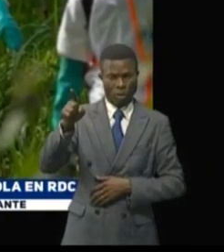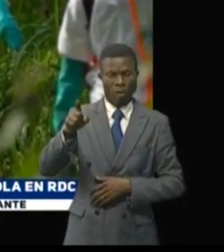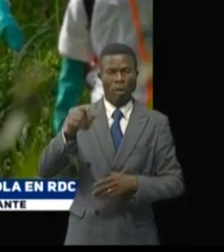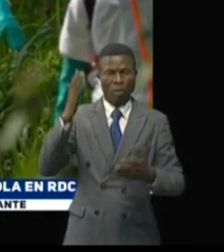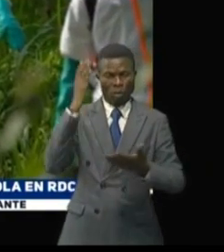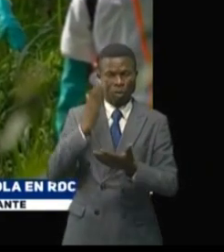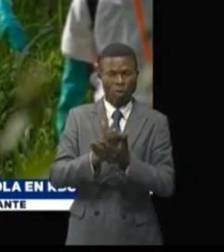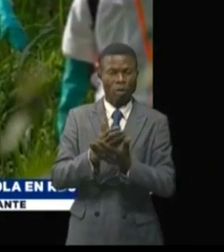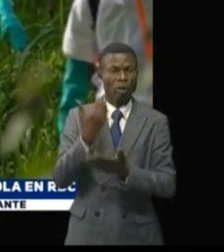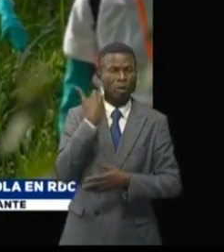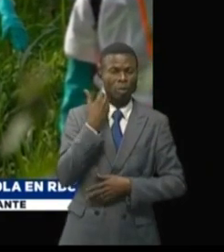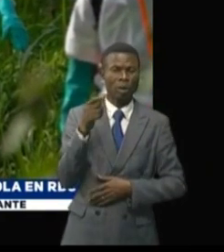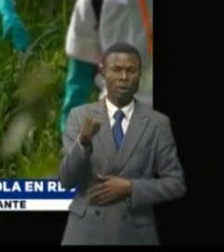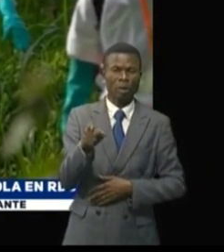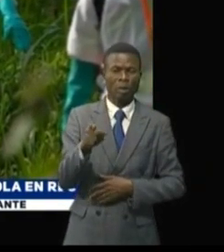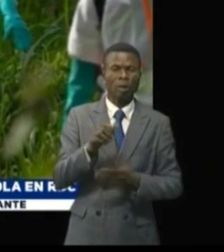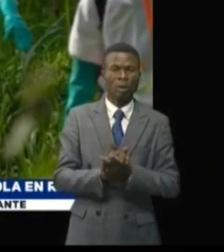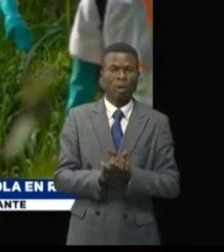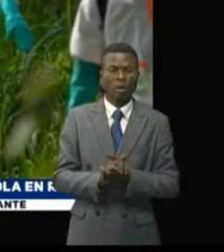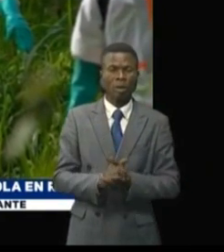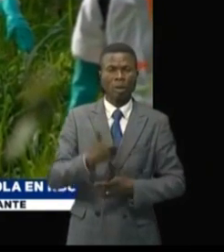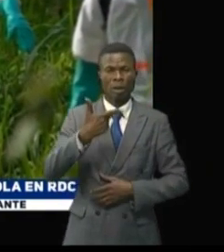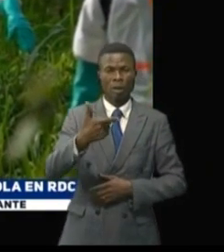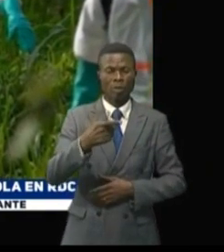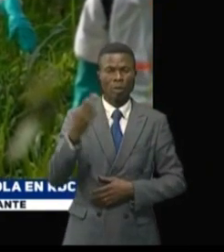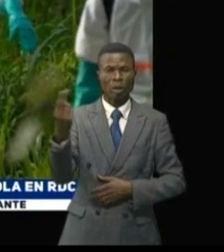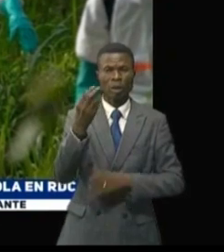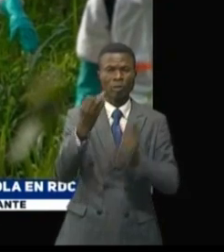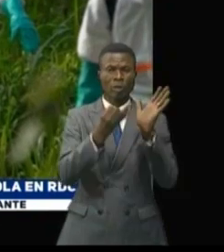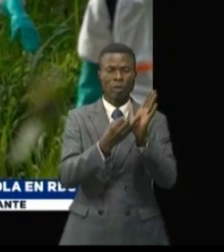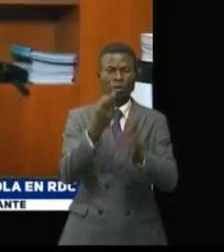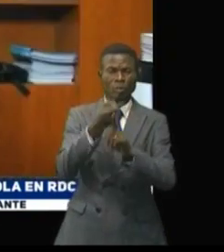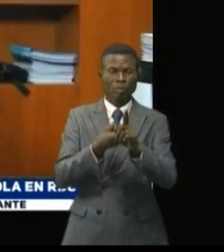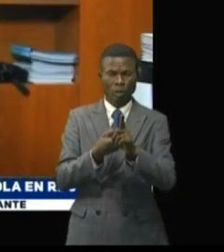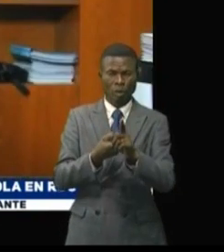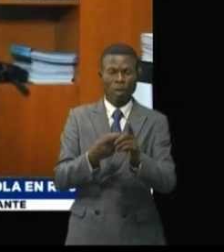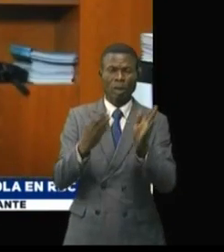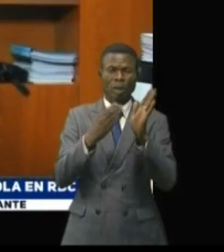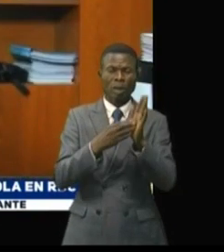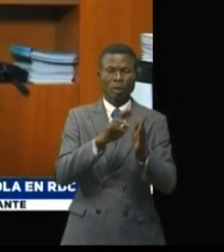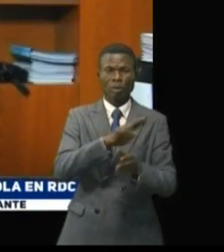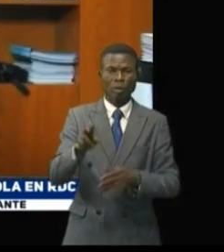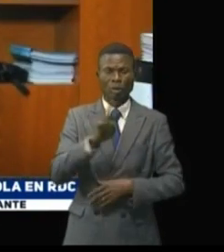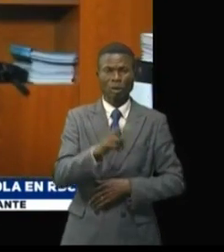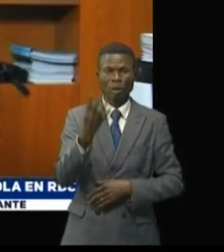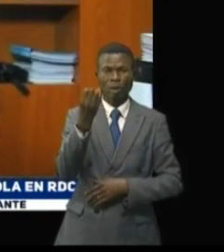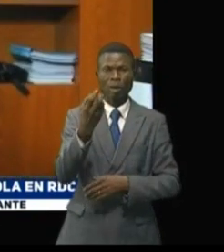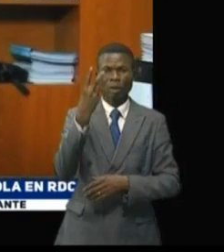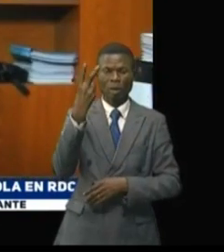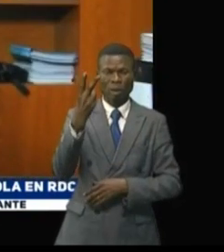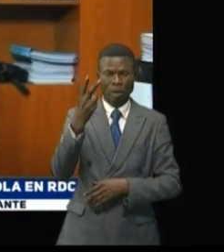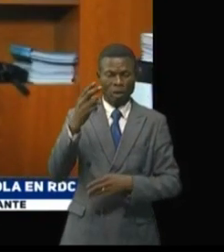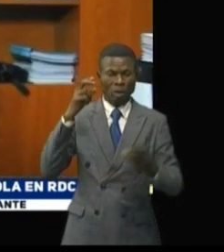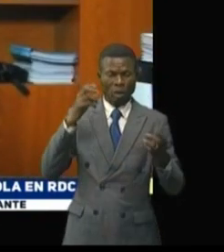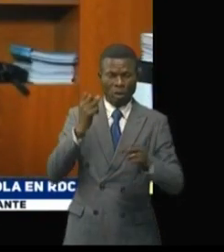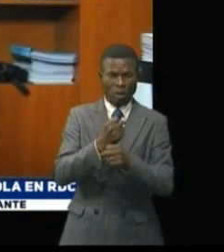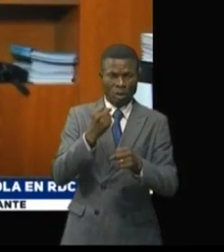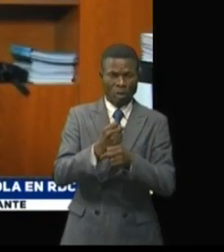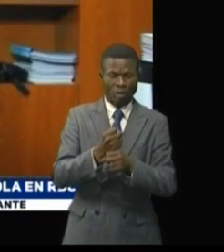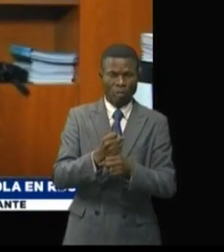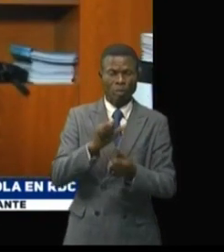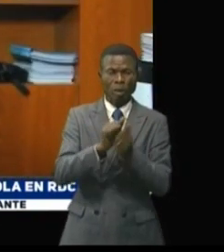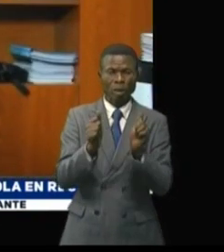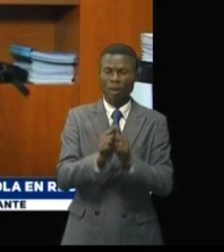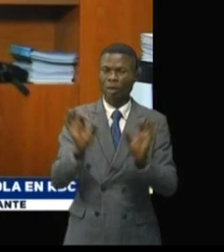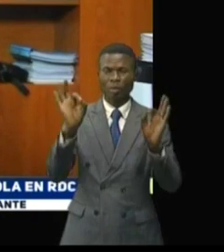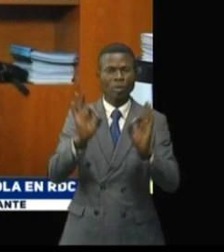cette résurgence. En ce mardi 27 septembre 2022, après 42 jours de surveillance renforcée, sans nouveau cas confirmé